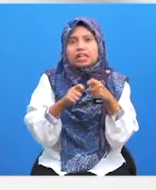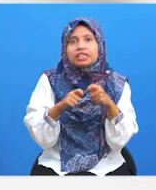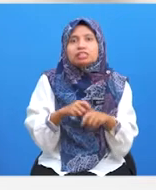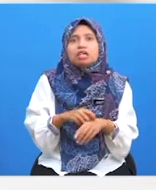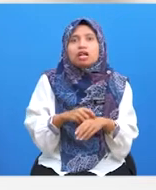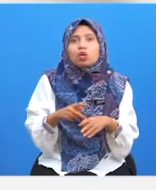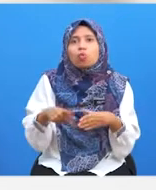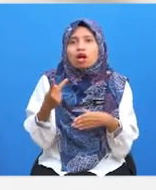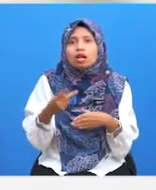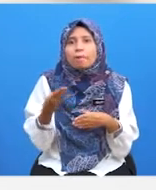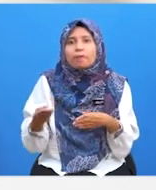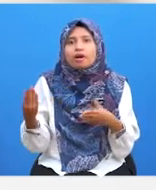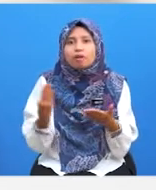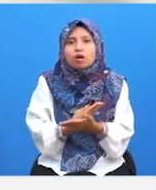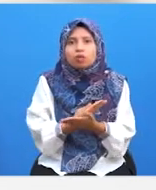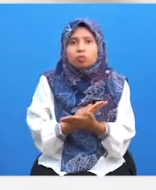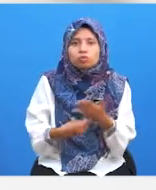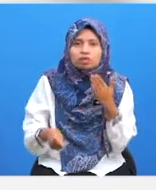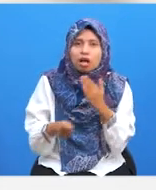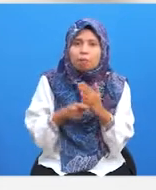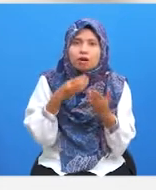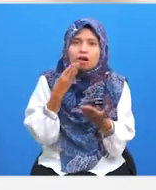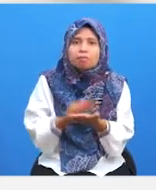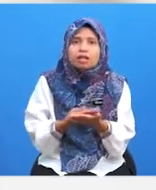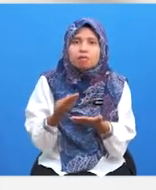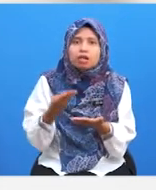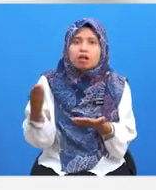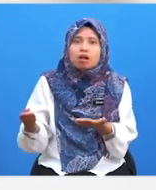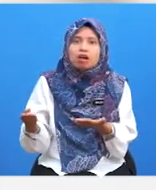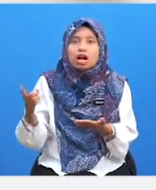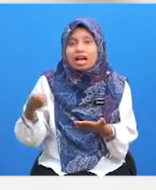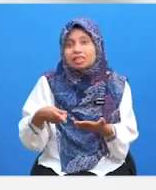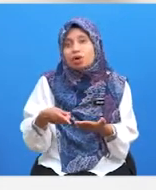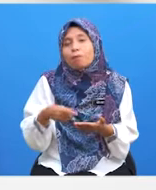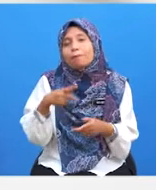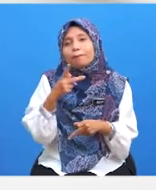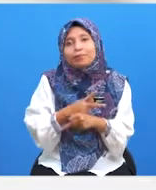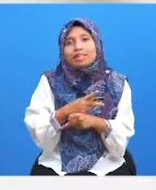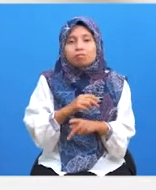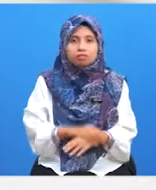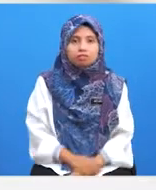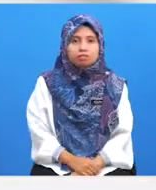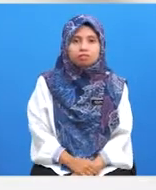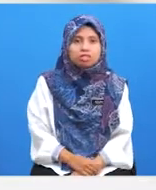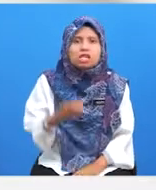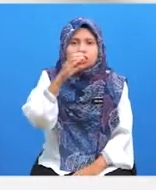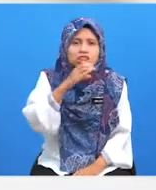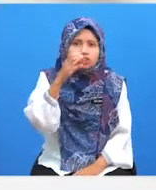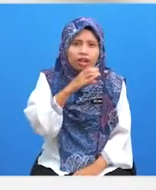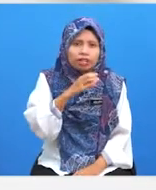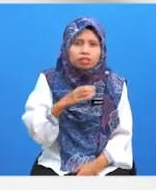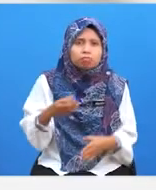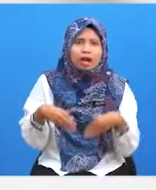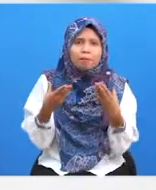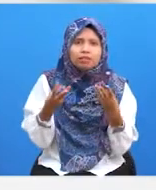baru penambah baikan terhadap barang dan perhitungan sedia ada dan mencari pasaran baru